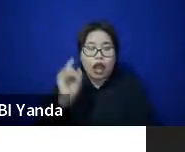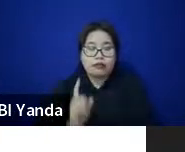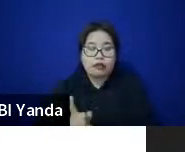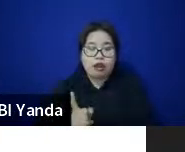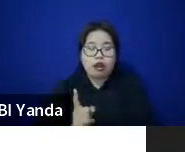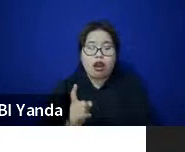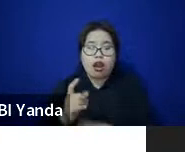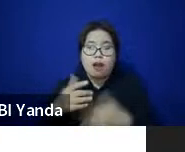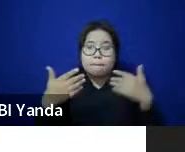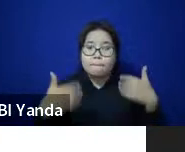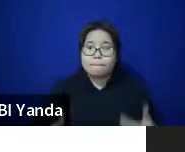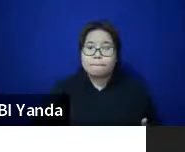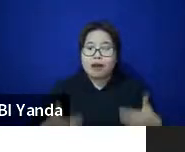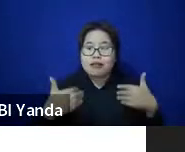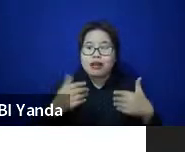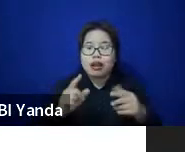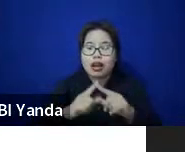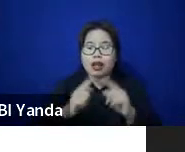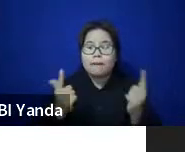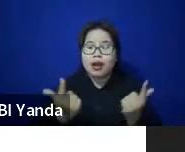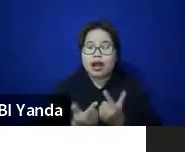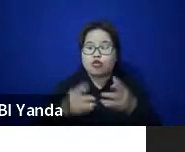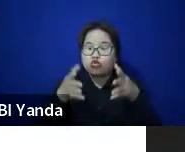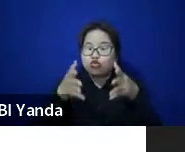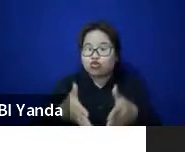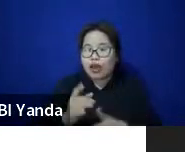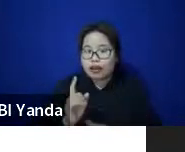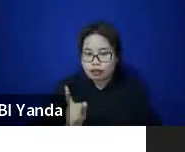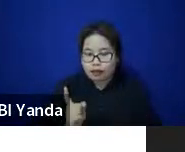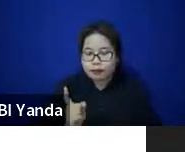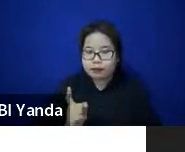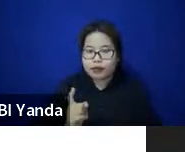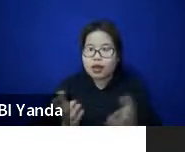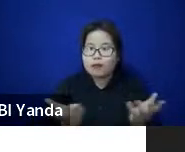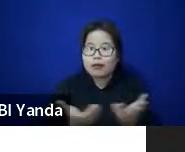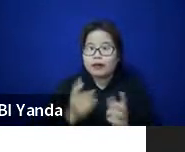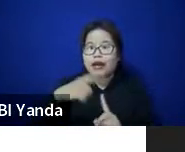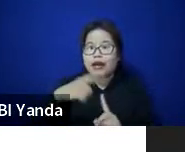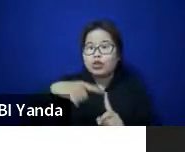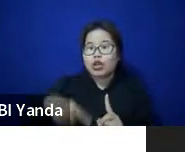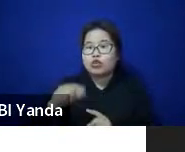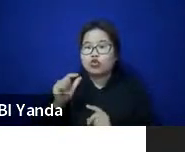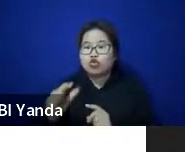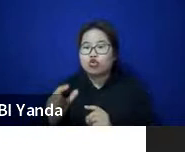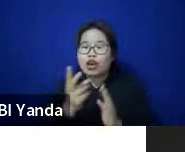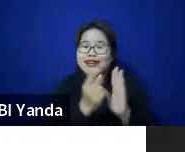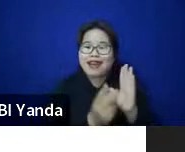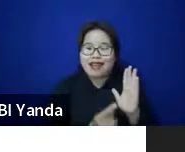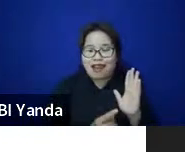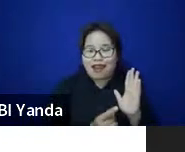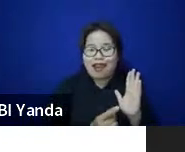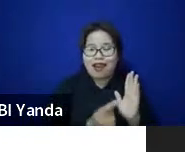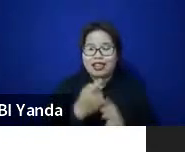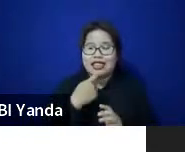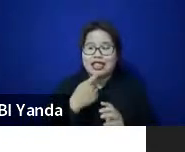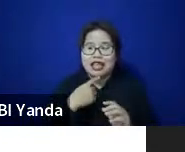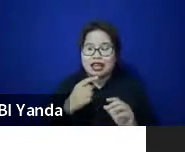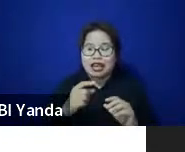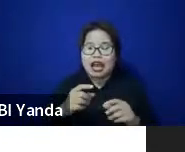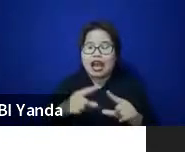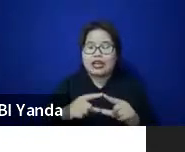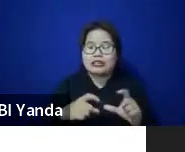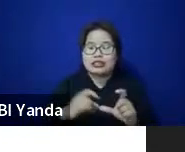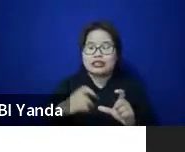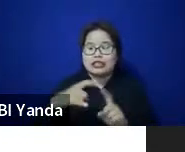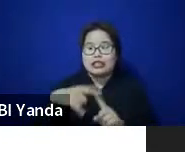ada badan lembaga khusus yang ditugaskan untuk mendanai asistif teknologi